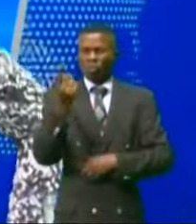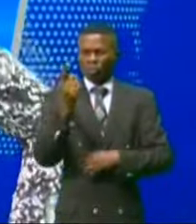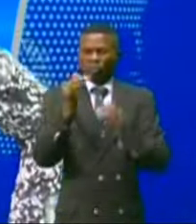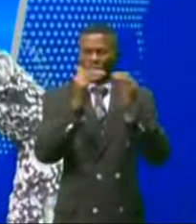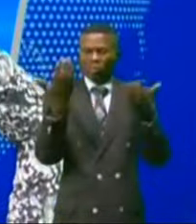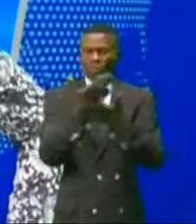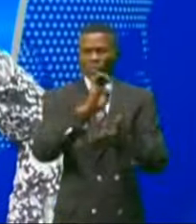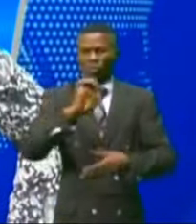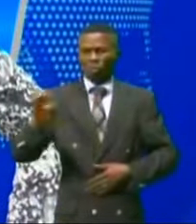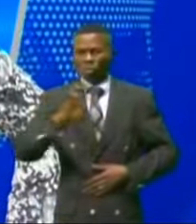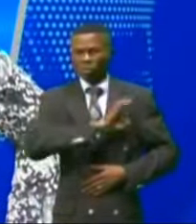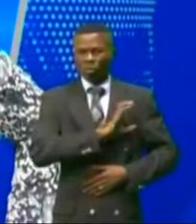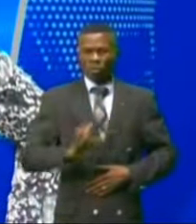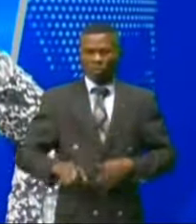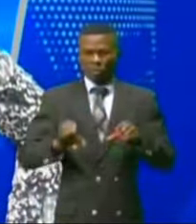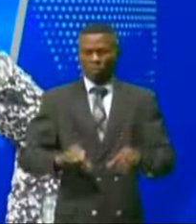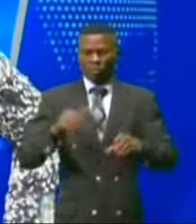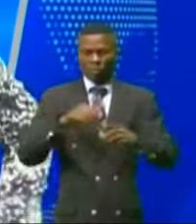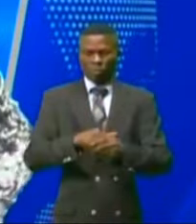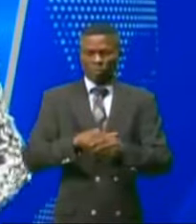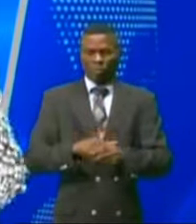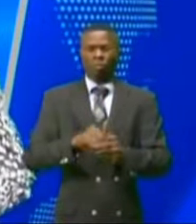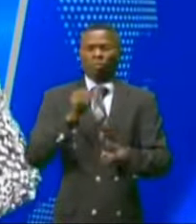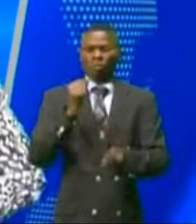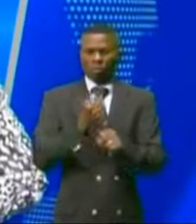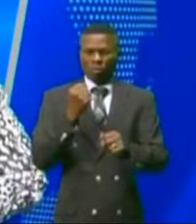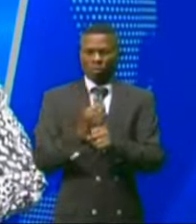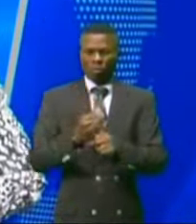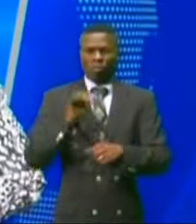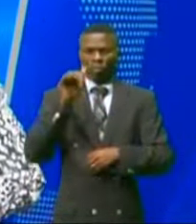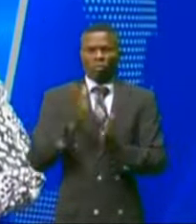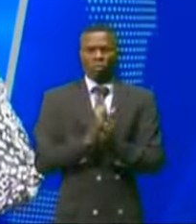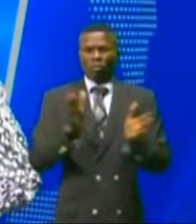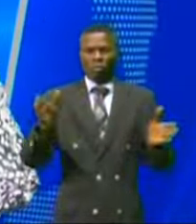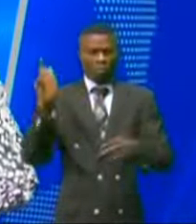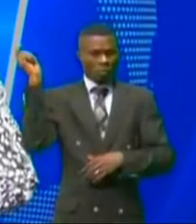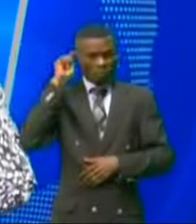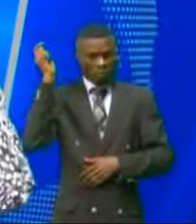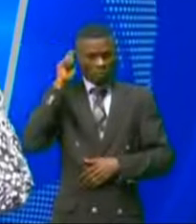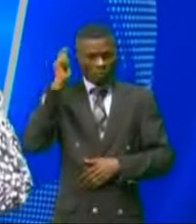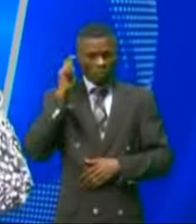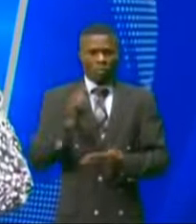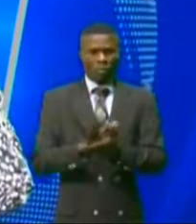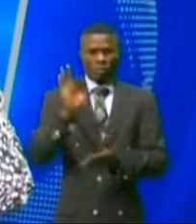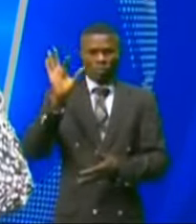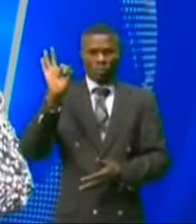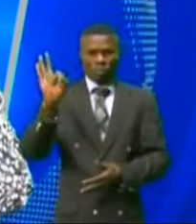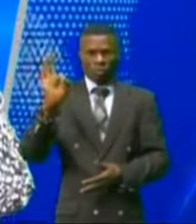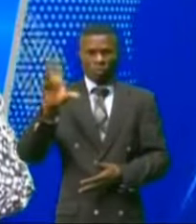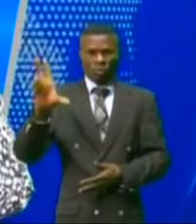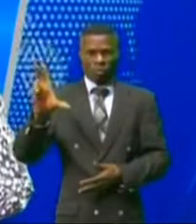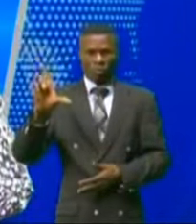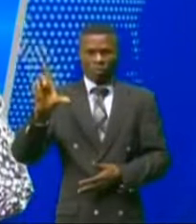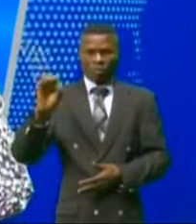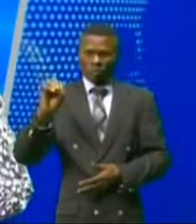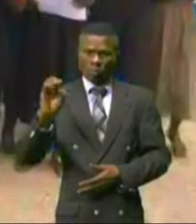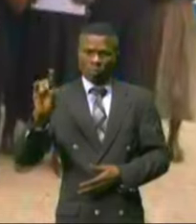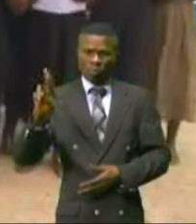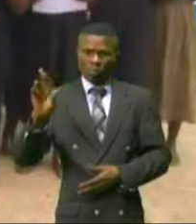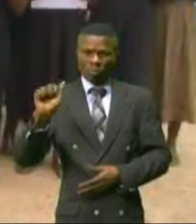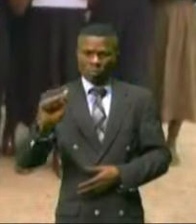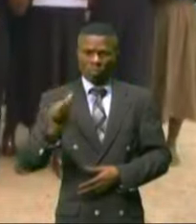à l'Est du pays. C'était au sein de cette alma mater en présence du directeur général, le professeur Florence Mbiya Mwadi Wamulumba.